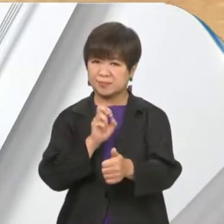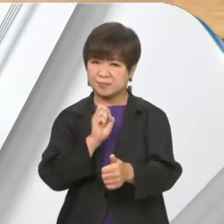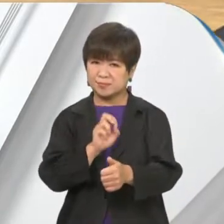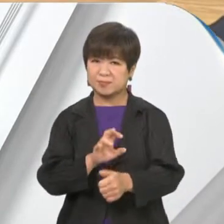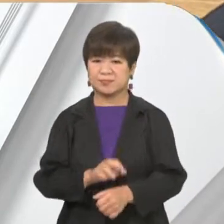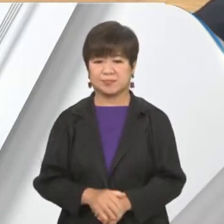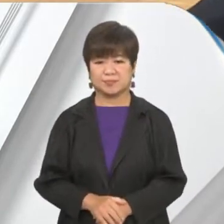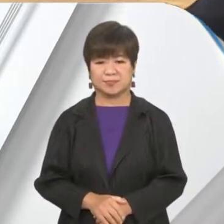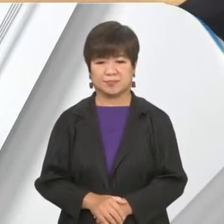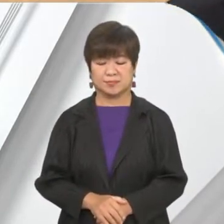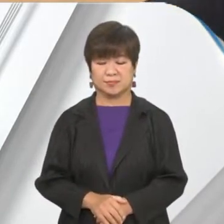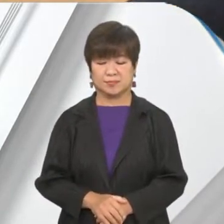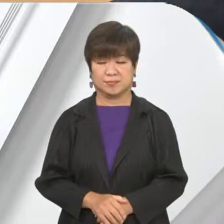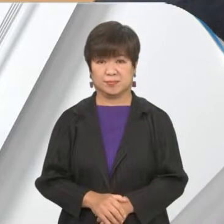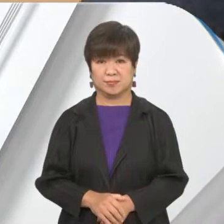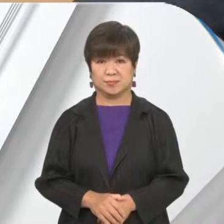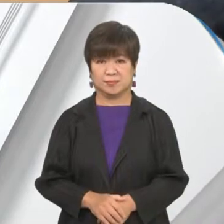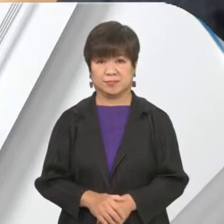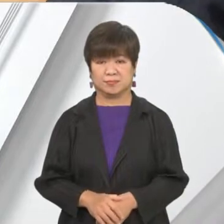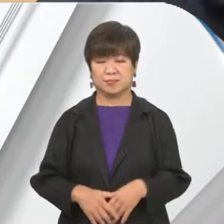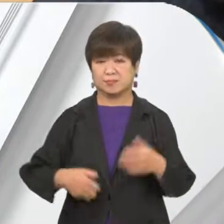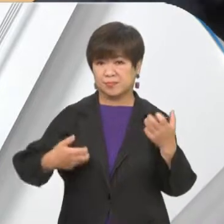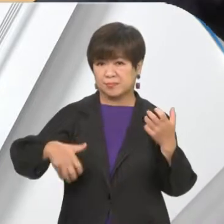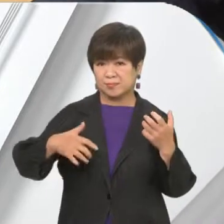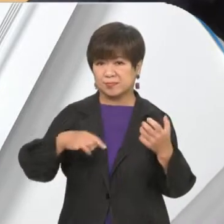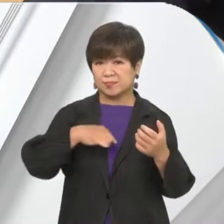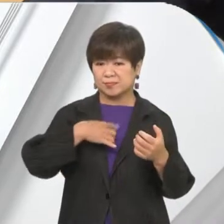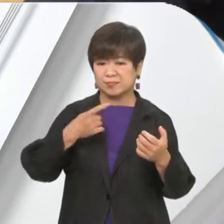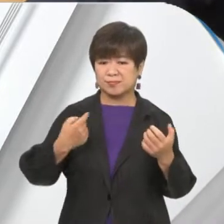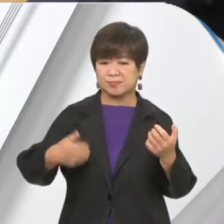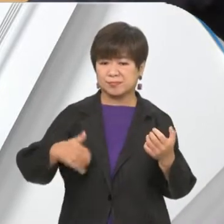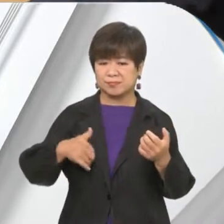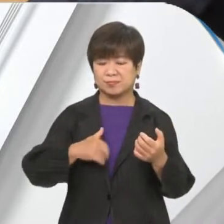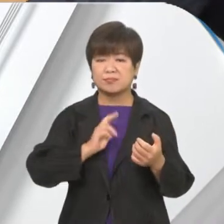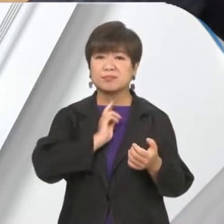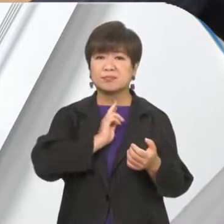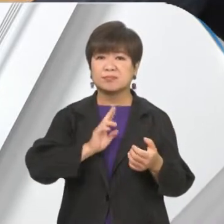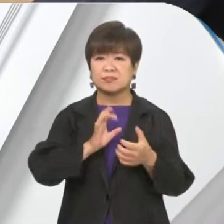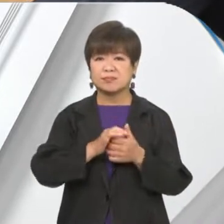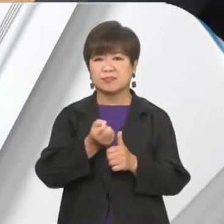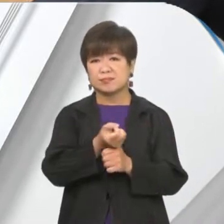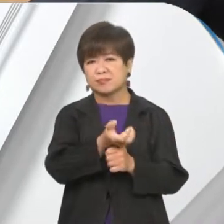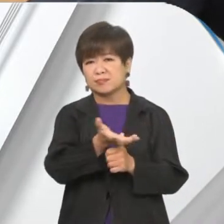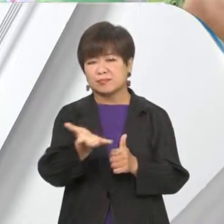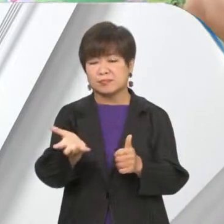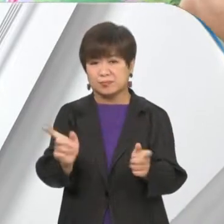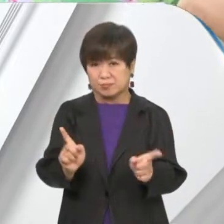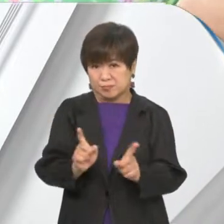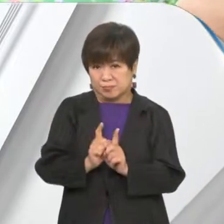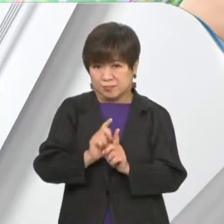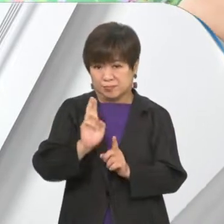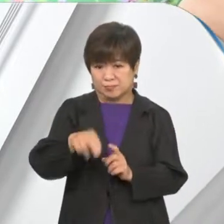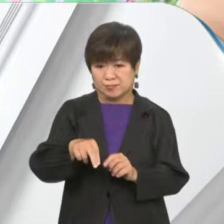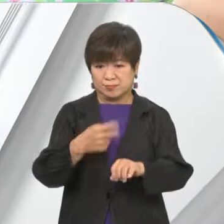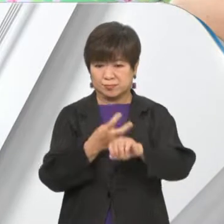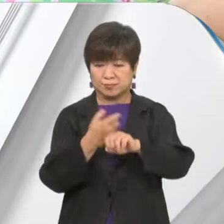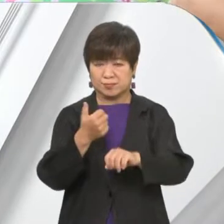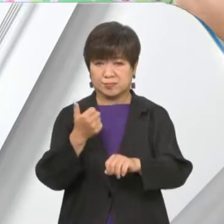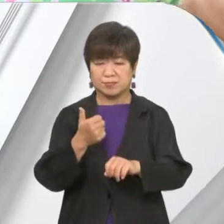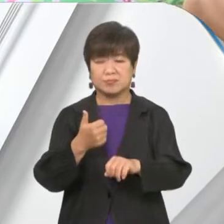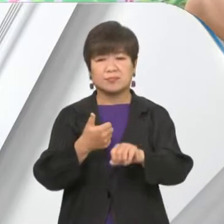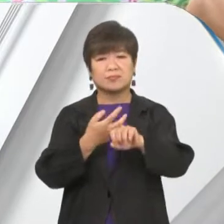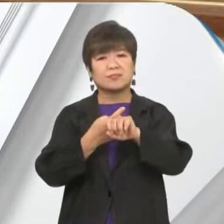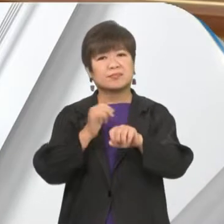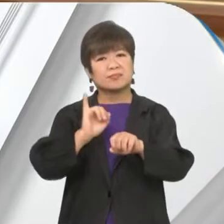摩擦天的演唱，歌声有强烈的穿透力同感染力，当感动人心。罗思勇做音乐创